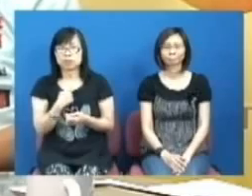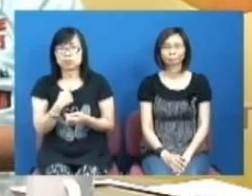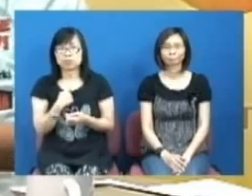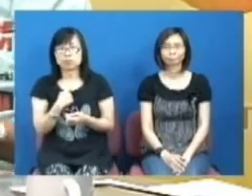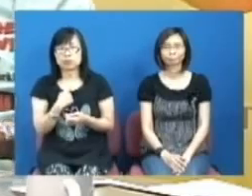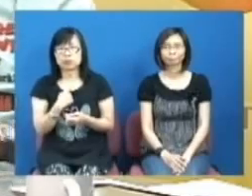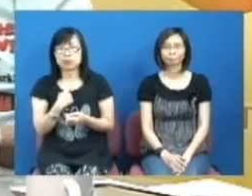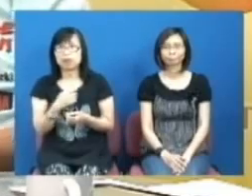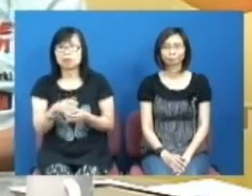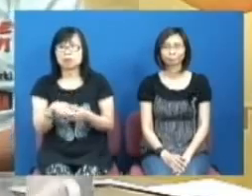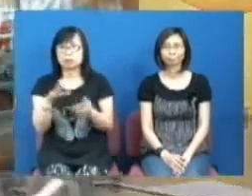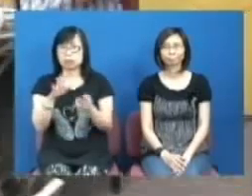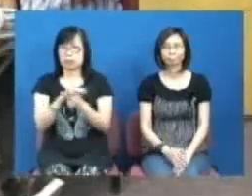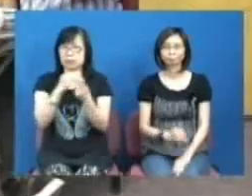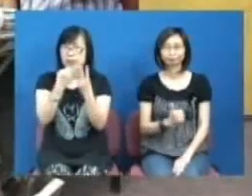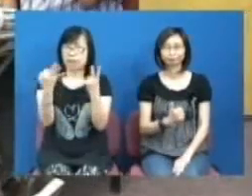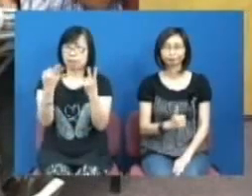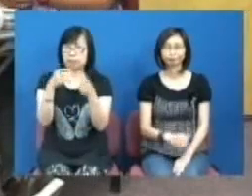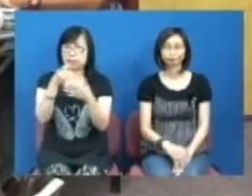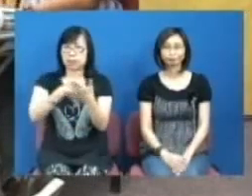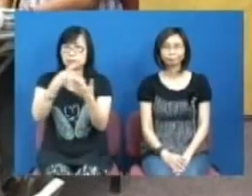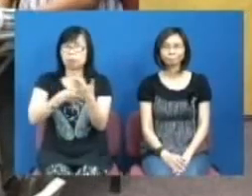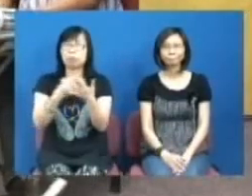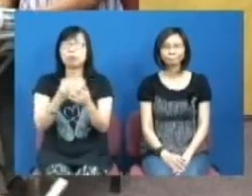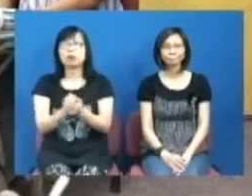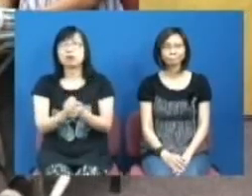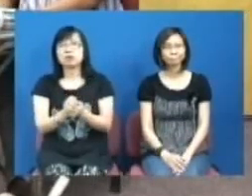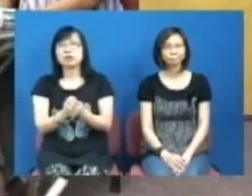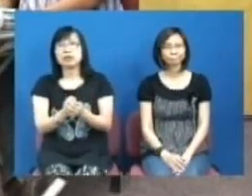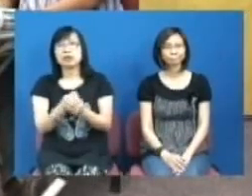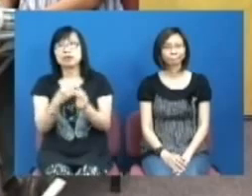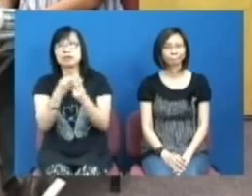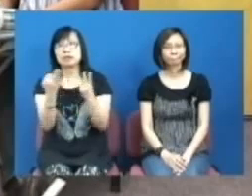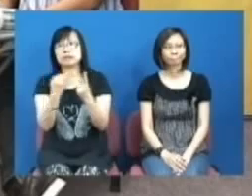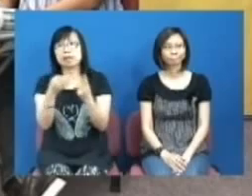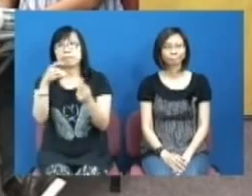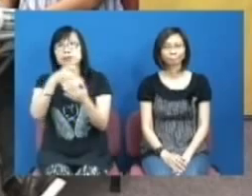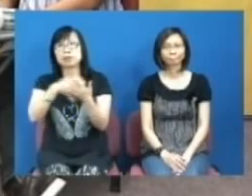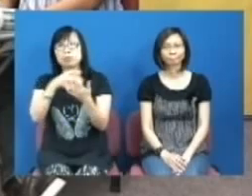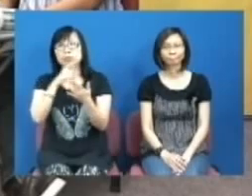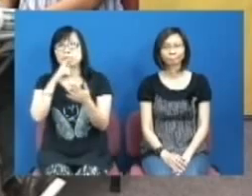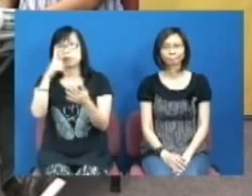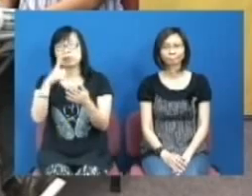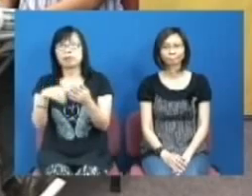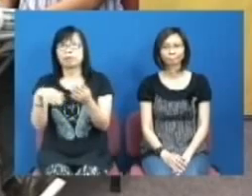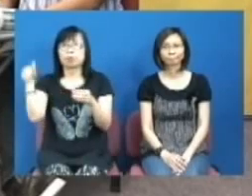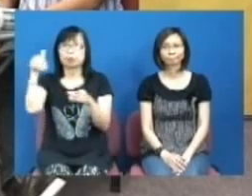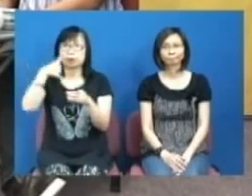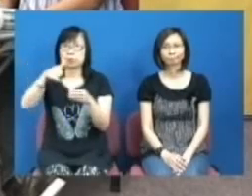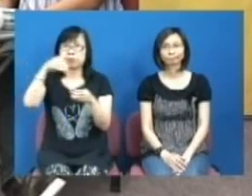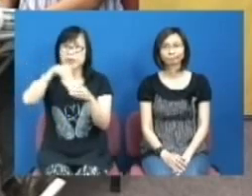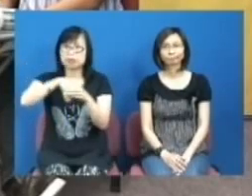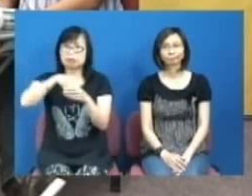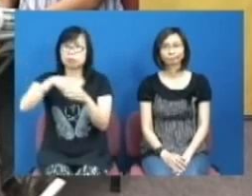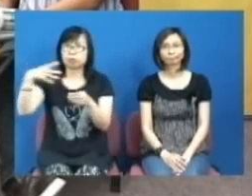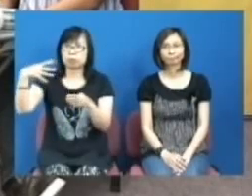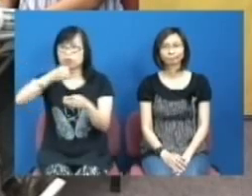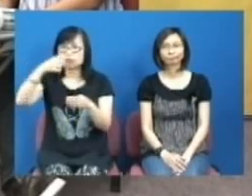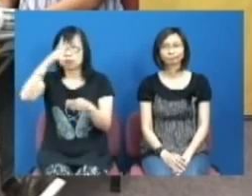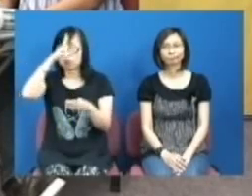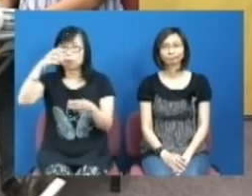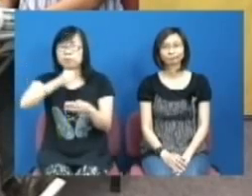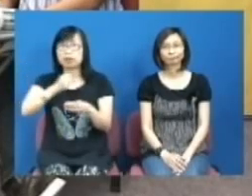立呢個23條，因為23條咧，如果你有一個人出嚟競選特首，佢話要揭